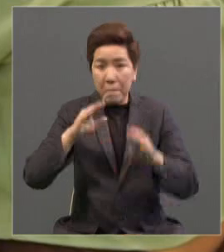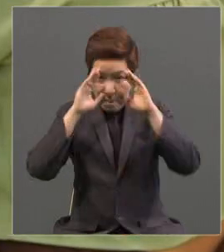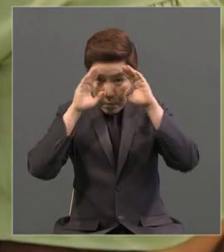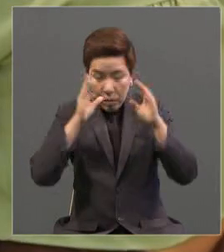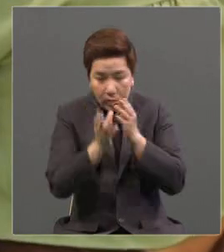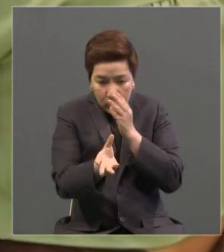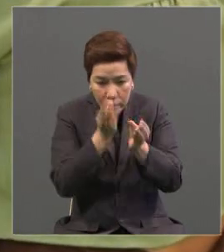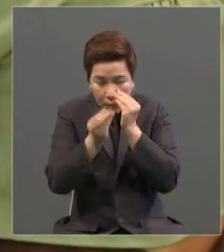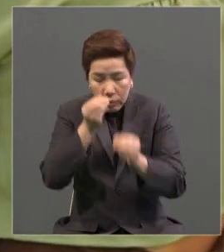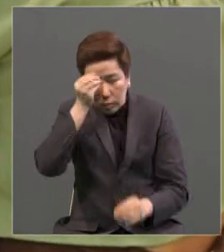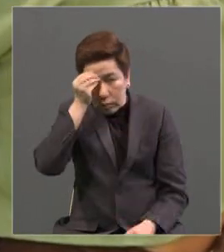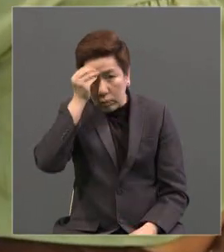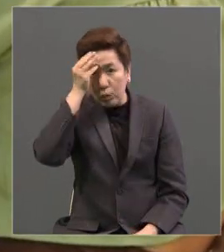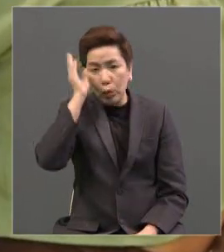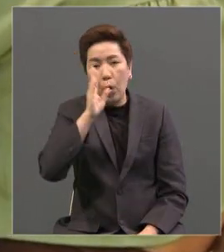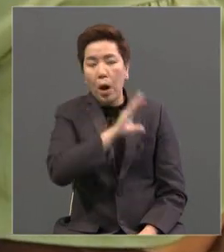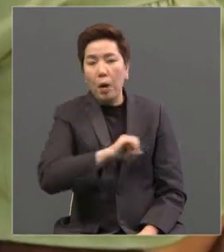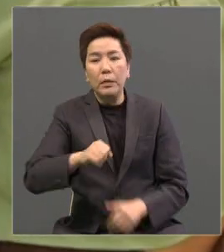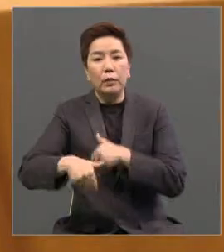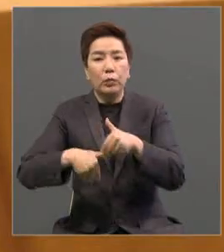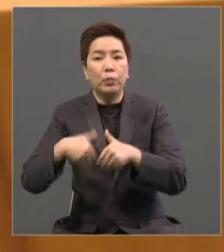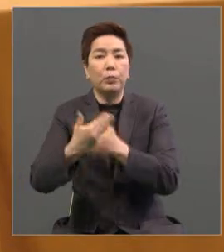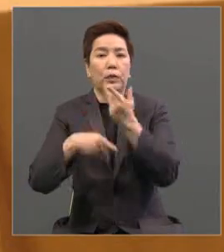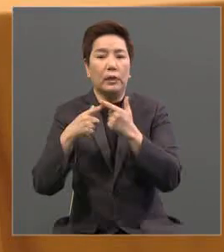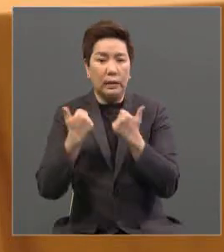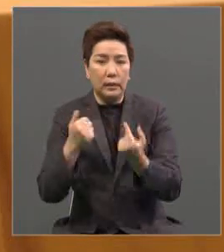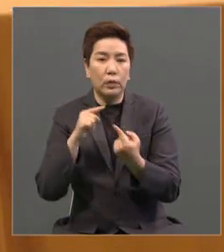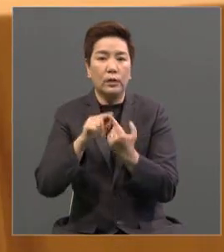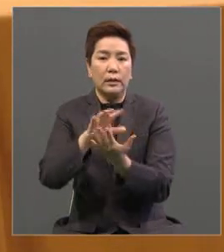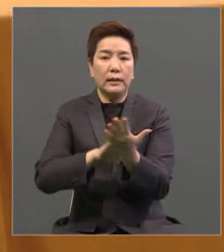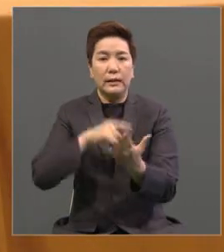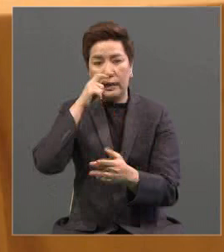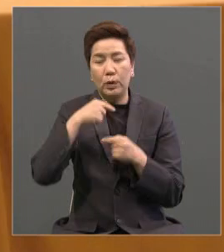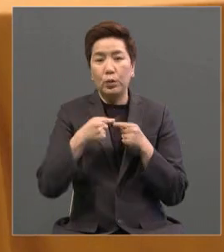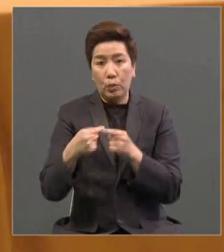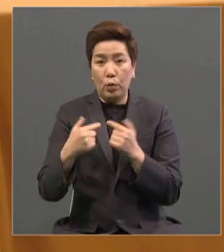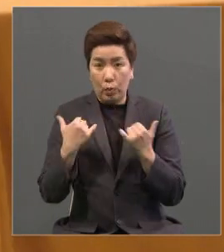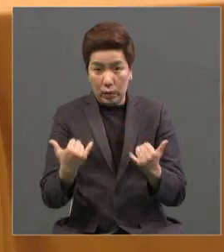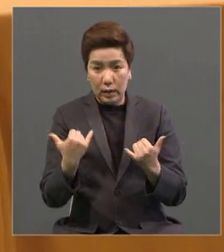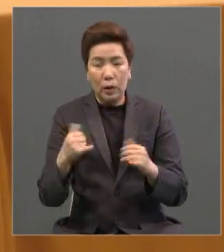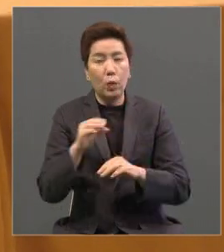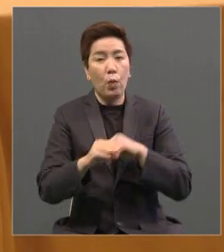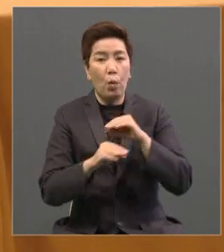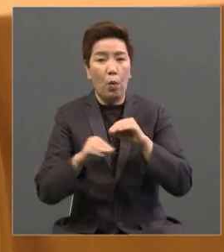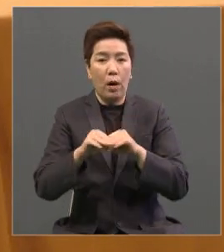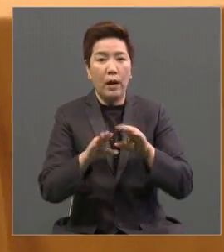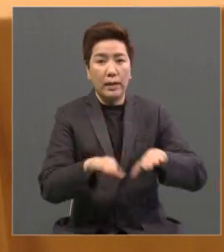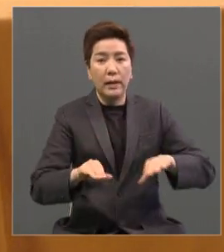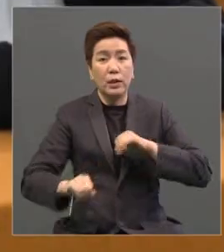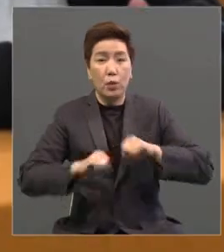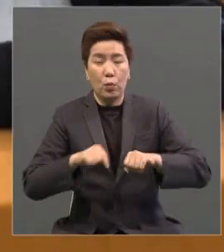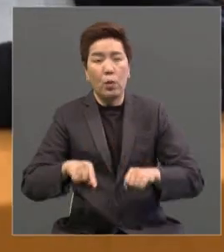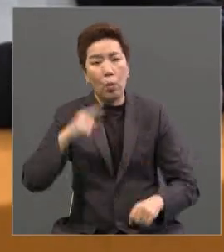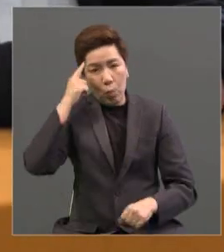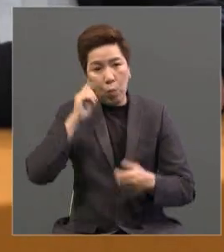แล้วก็นำความรู้ที่ได้ไปพัฒนาชุมชนสังคมและก็ประเทศชาติต่อไปนะครับสำหรับโครงการสร้างเด็กและเยาวชน